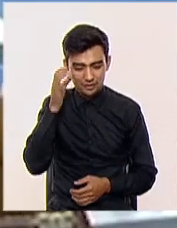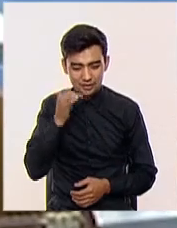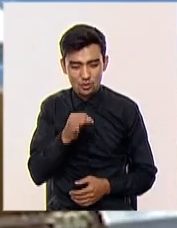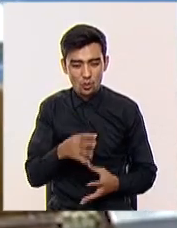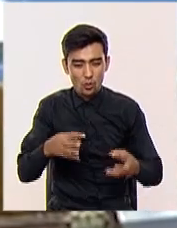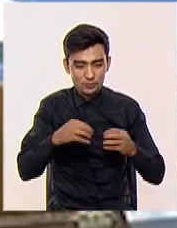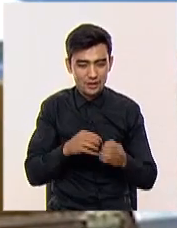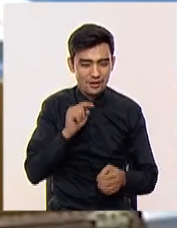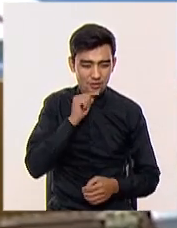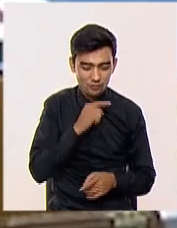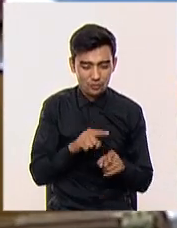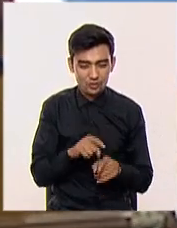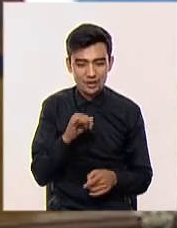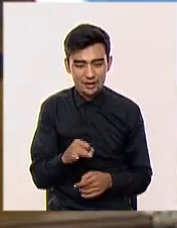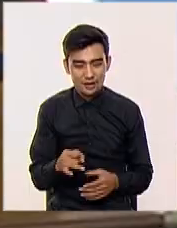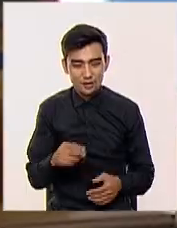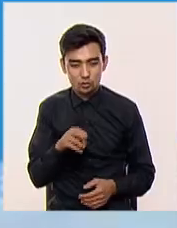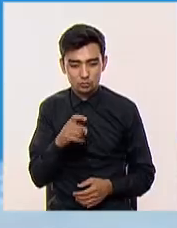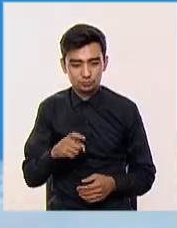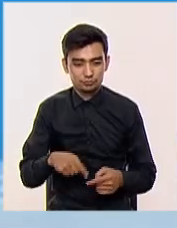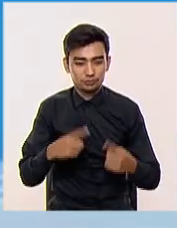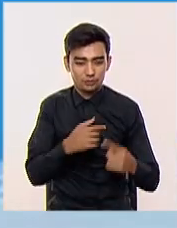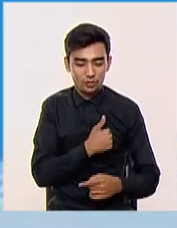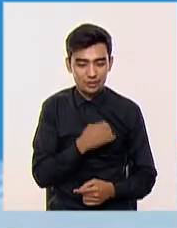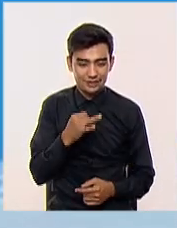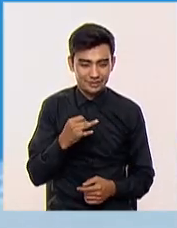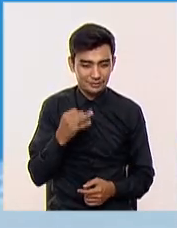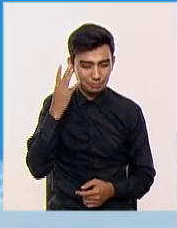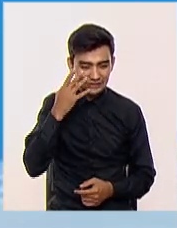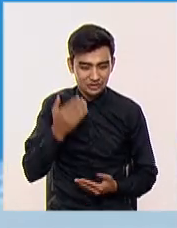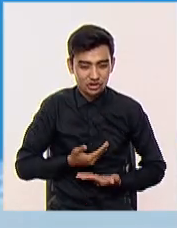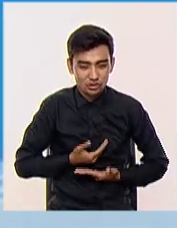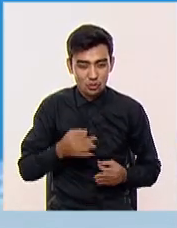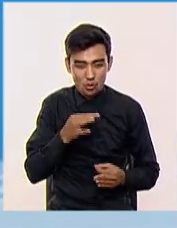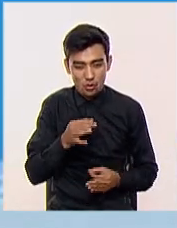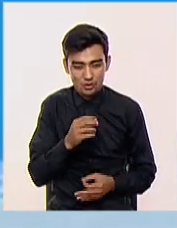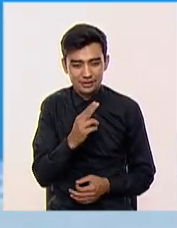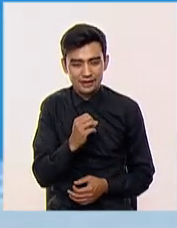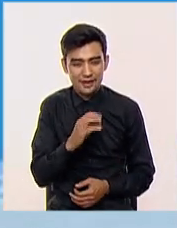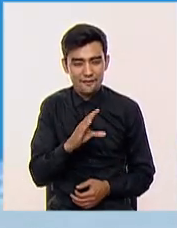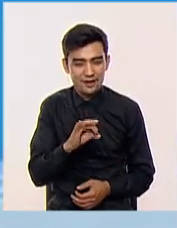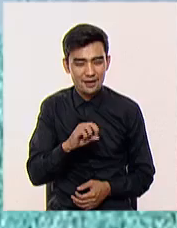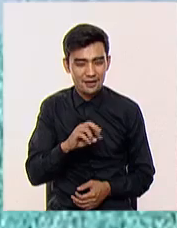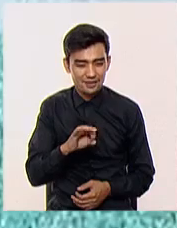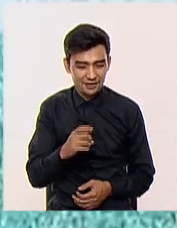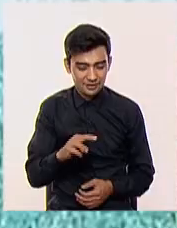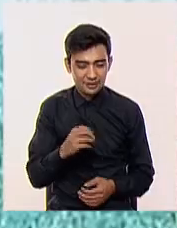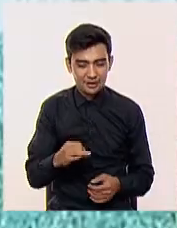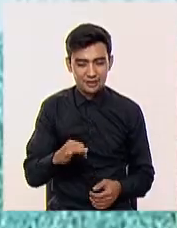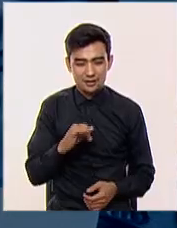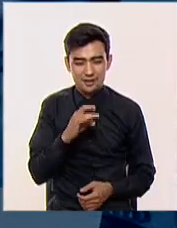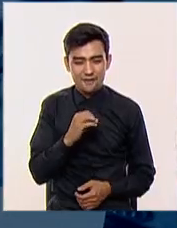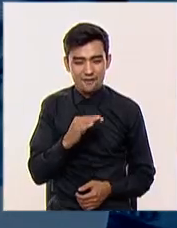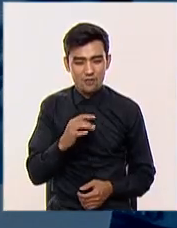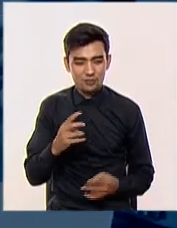обществе. Чтобы возродить подлинный дух и смысл существования цивилизации, необходимы масштабные реформы во всех сферах жизни.